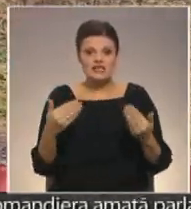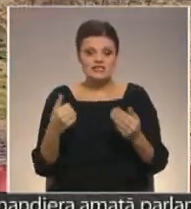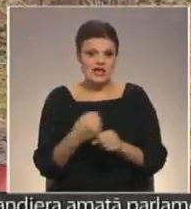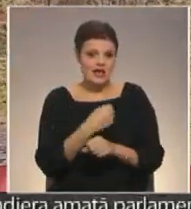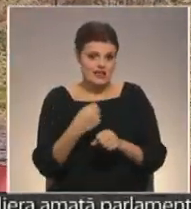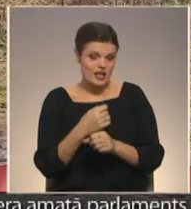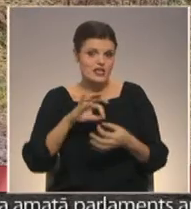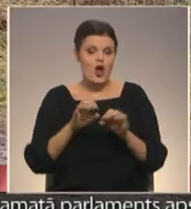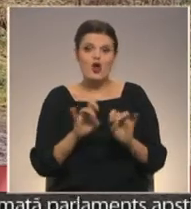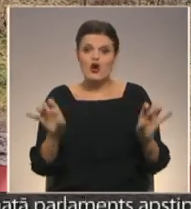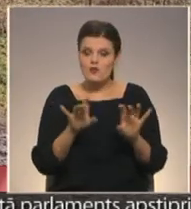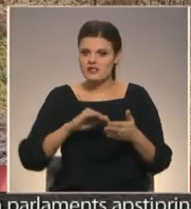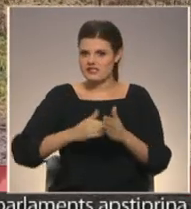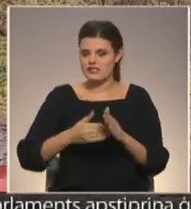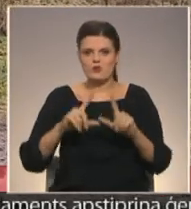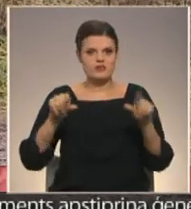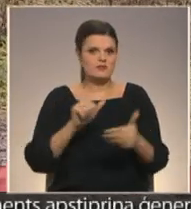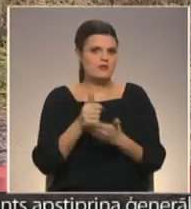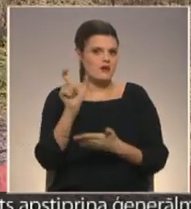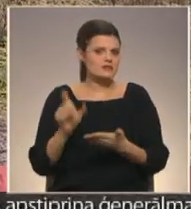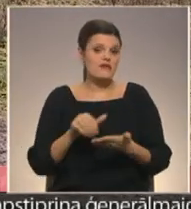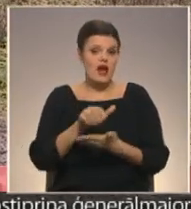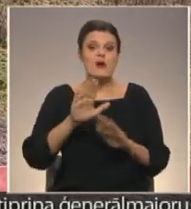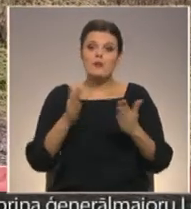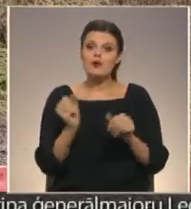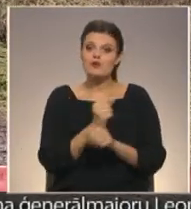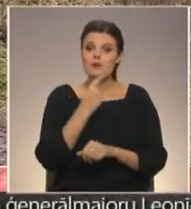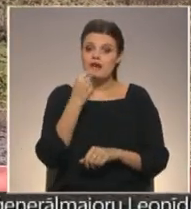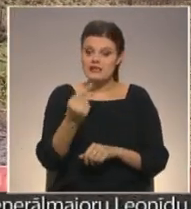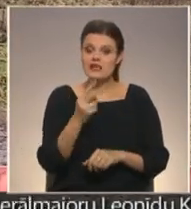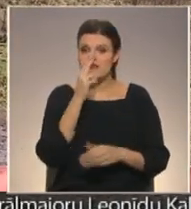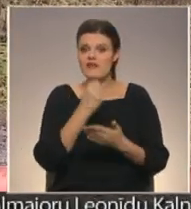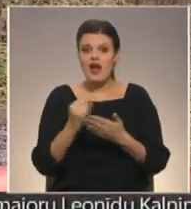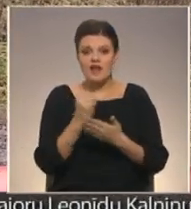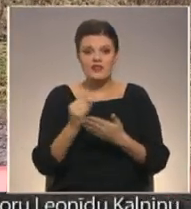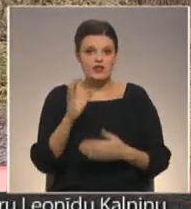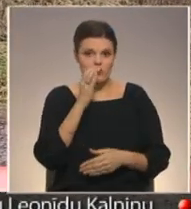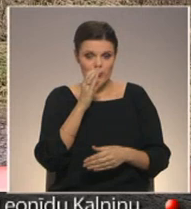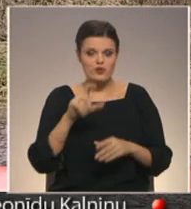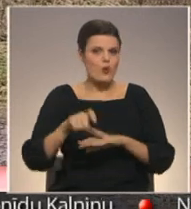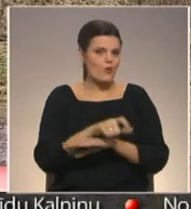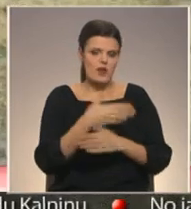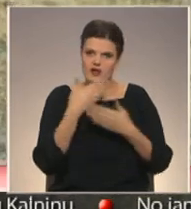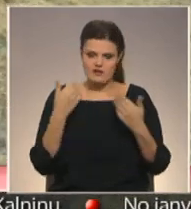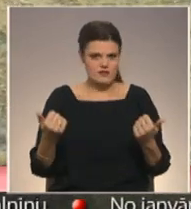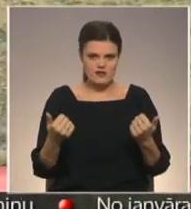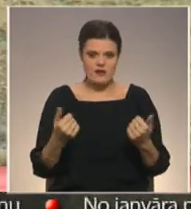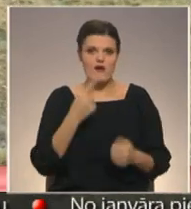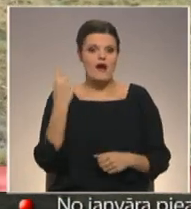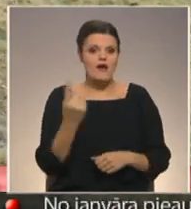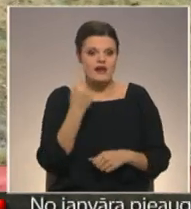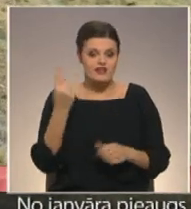Komentēt situāciju kameras priekšā uzņēmuma pārstāvis atteicās, tomēr skaidroja, ka neattīrīt notekūdeņi upē nenonākot.